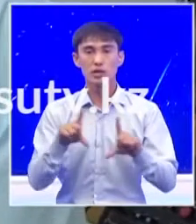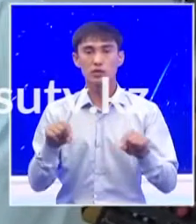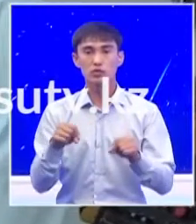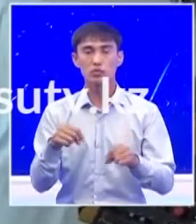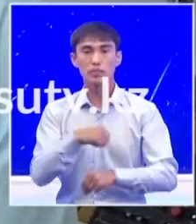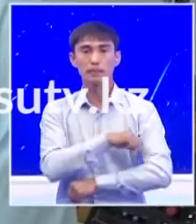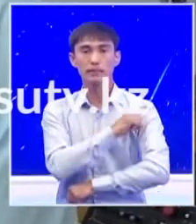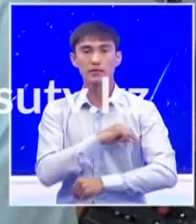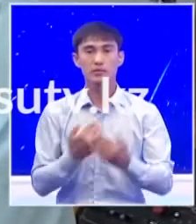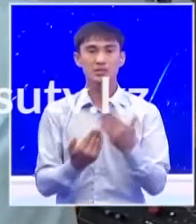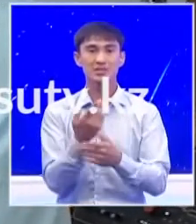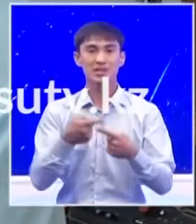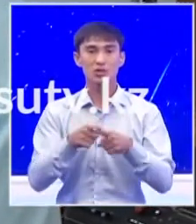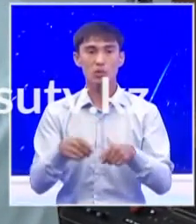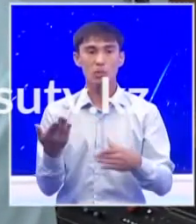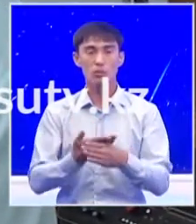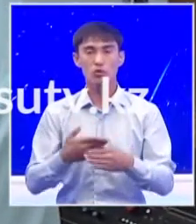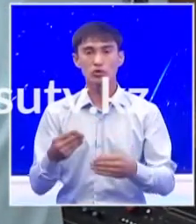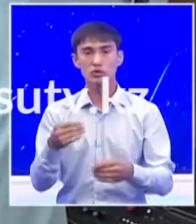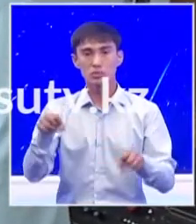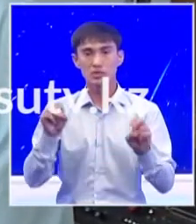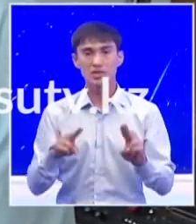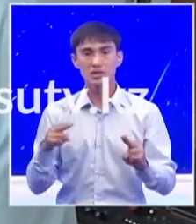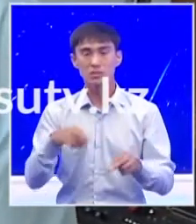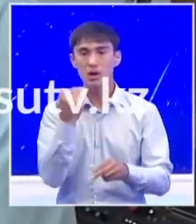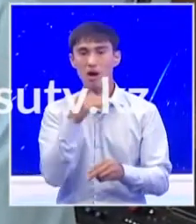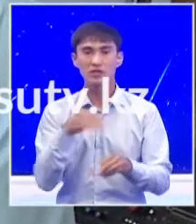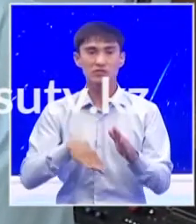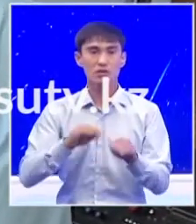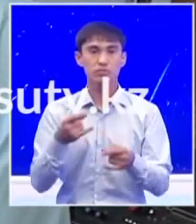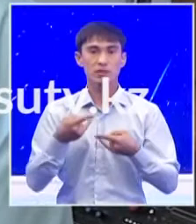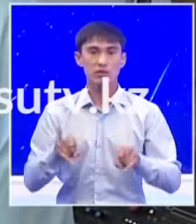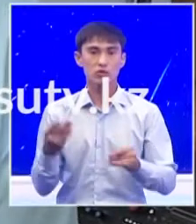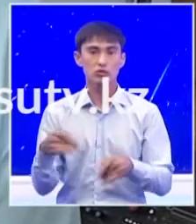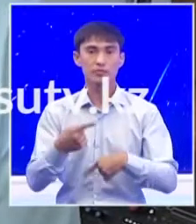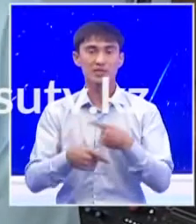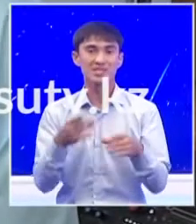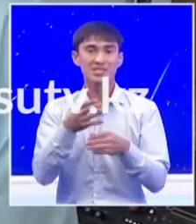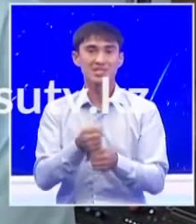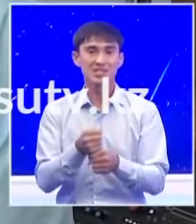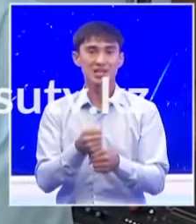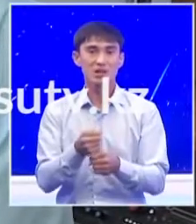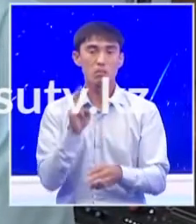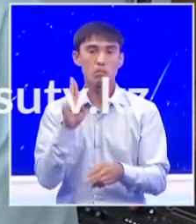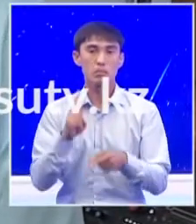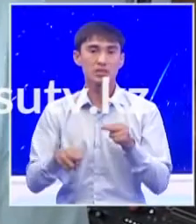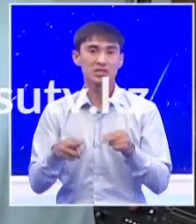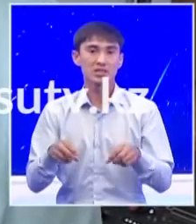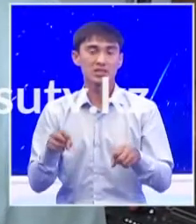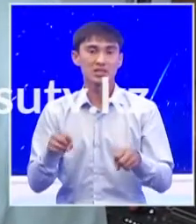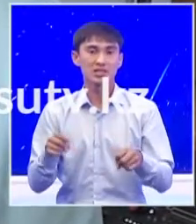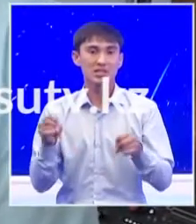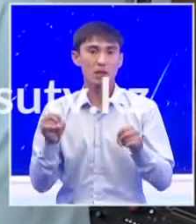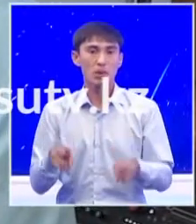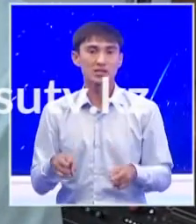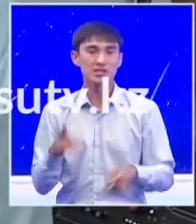технологии помогут нашим специалистам качественно оказать помощь новорожденным, а также снижать перинатальные потери и риски возникновения инвалидности